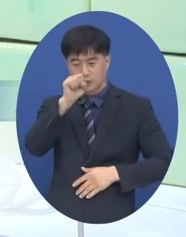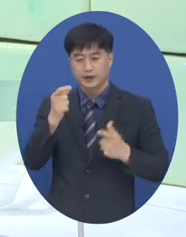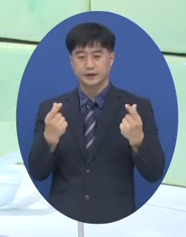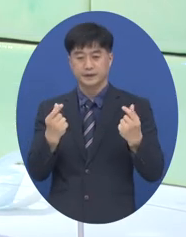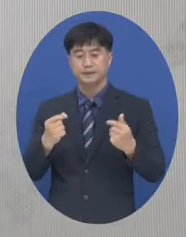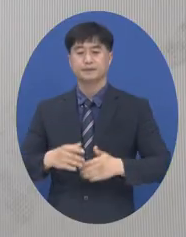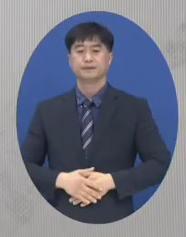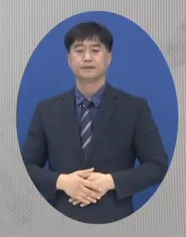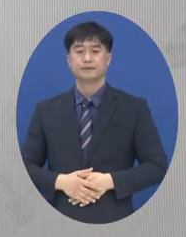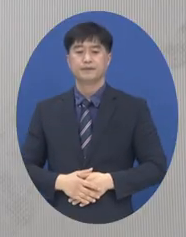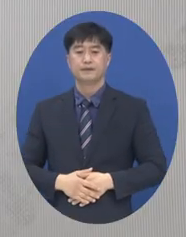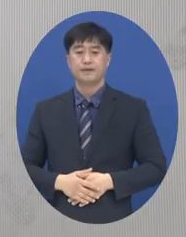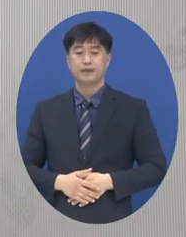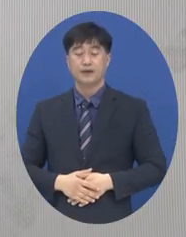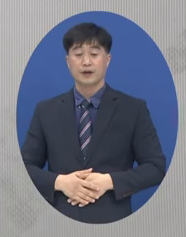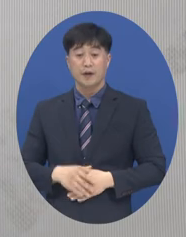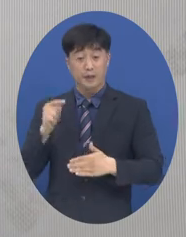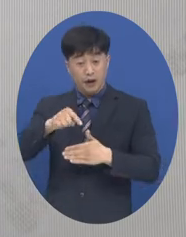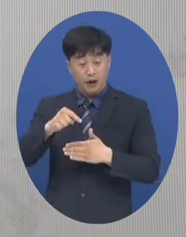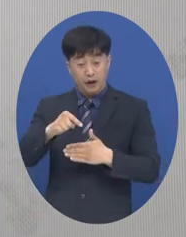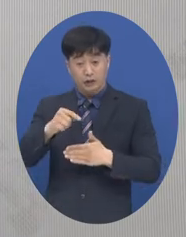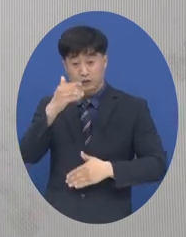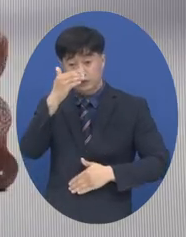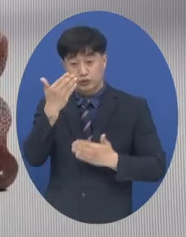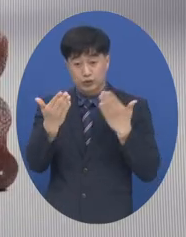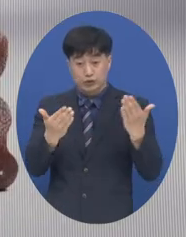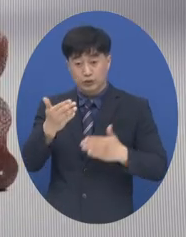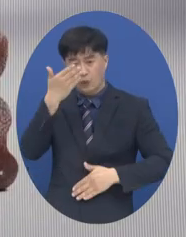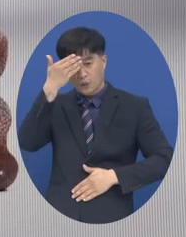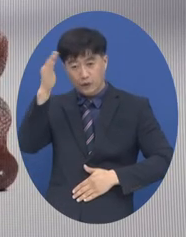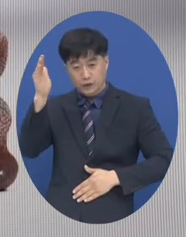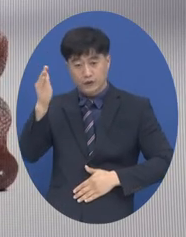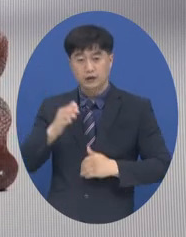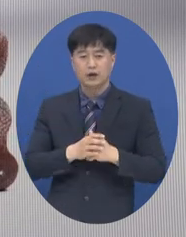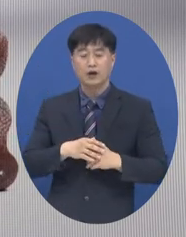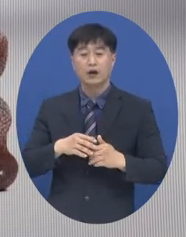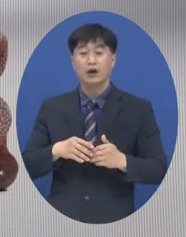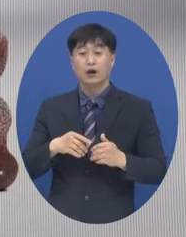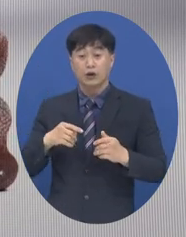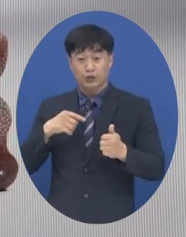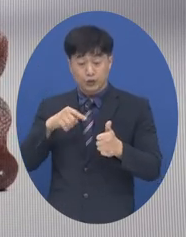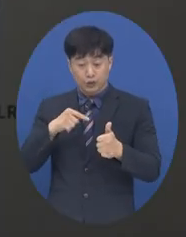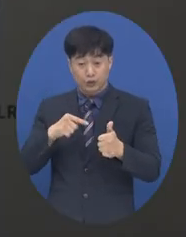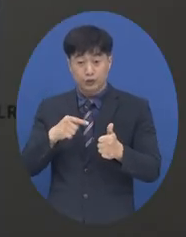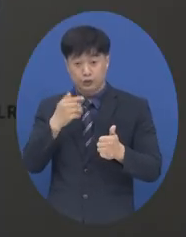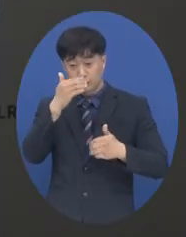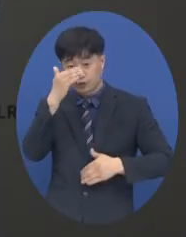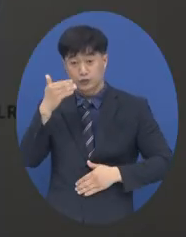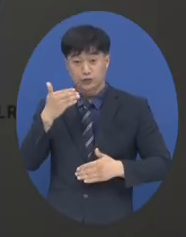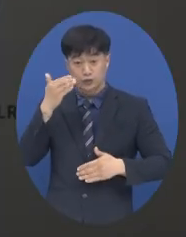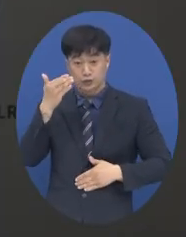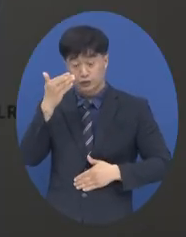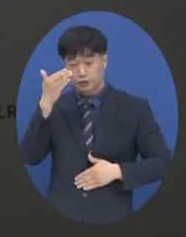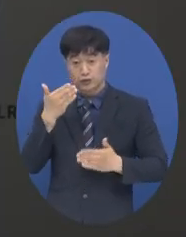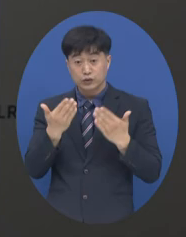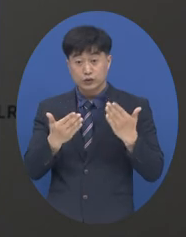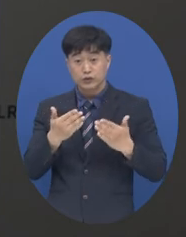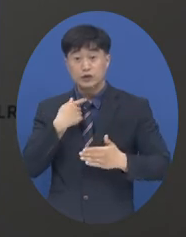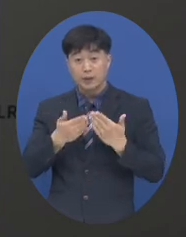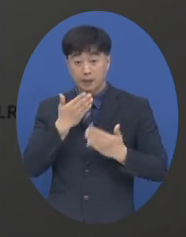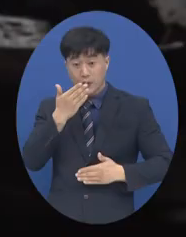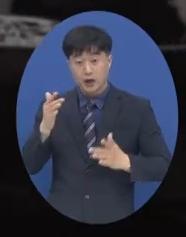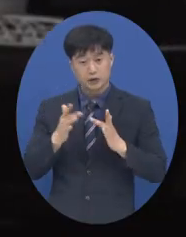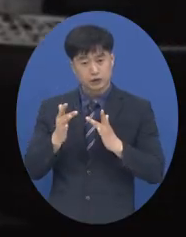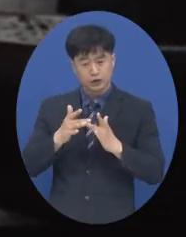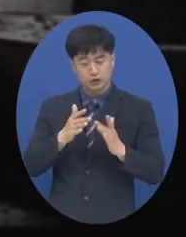좋겠습니다 오프라인 전시는 무료로 볼 수 있고 교육과 4시 체험이 가능한 온라인 프로그램도 마련되어 있습니다